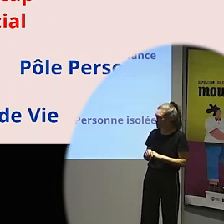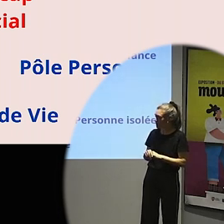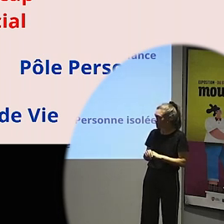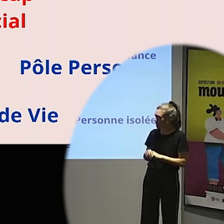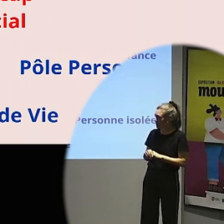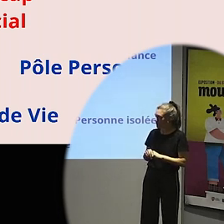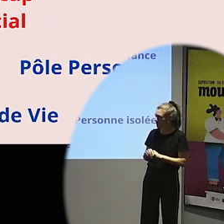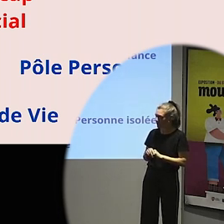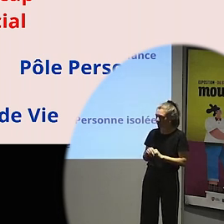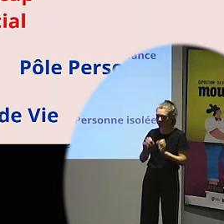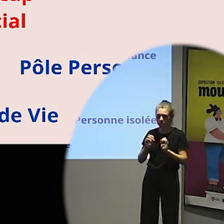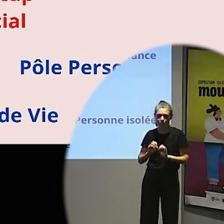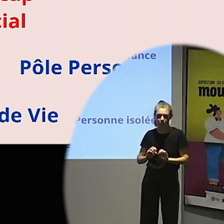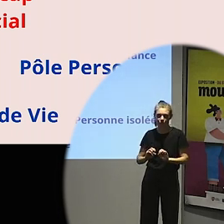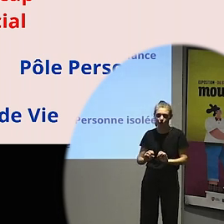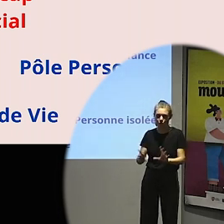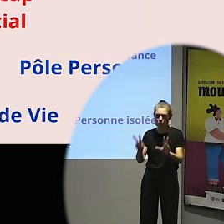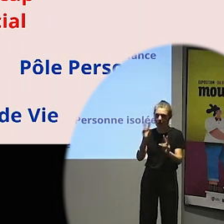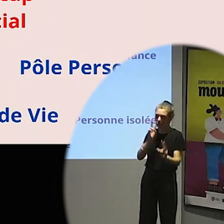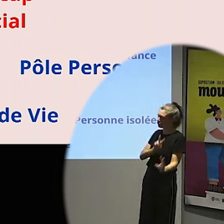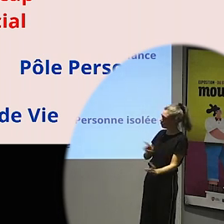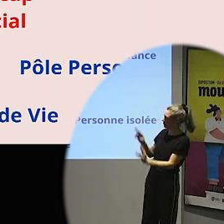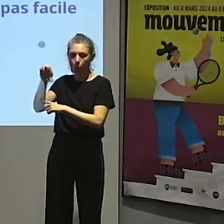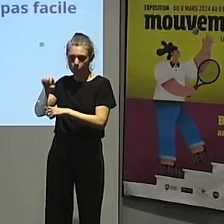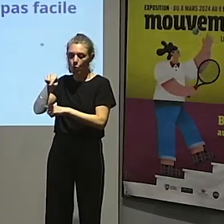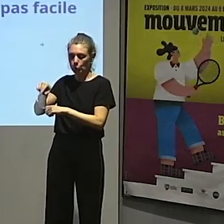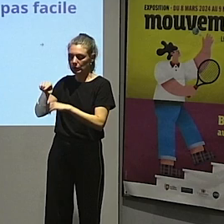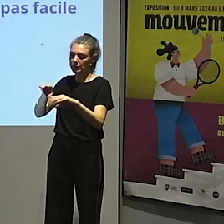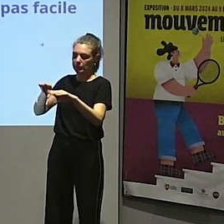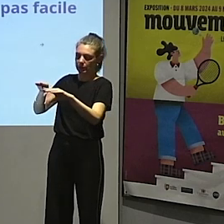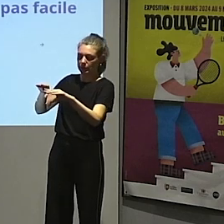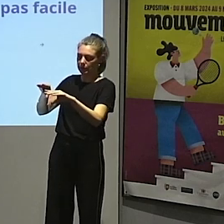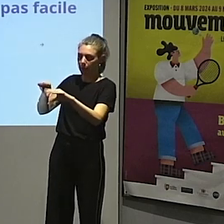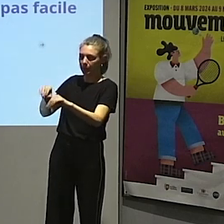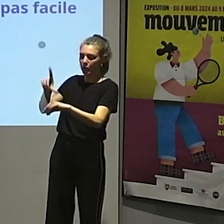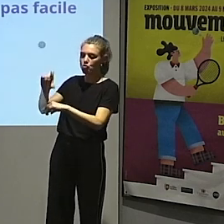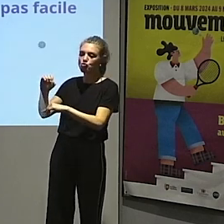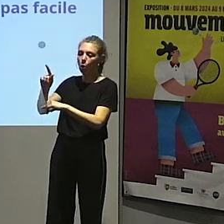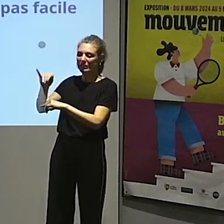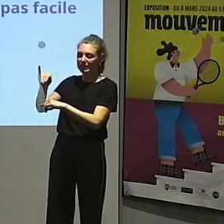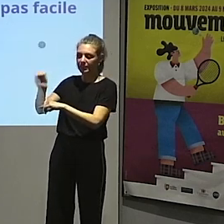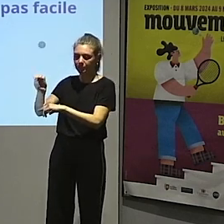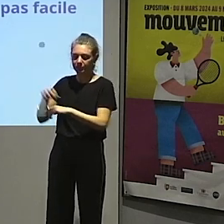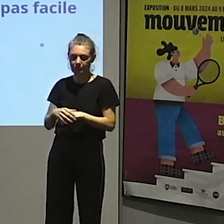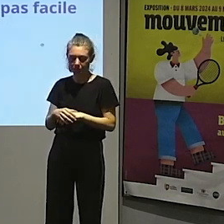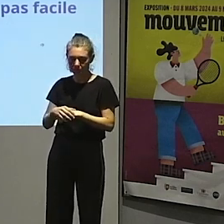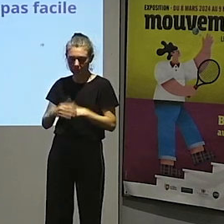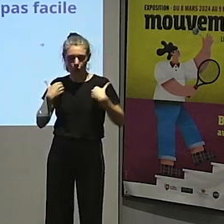laisse découvrir tout ça. Est-ce que tu peux te présenter, s'il te plaît ? Jérôme